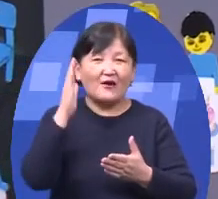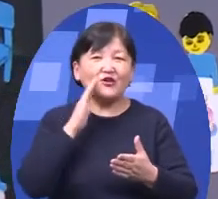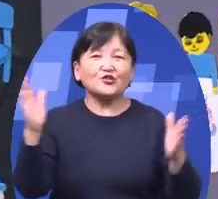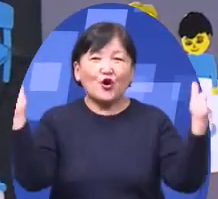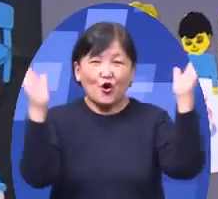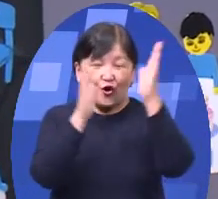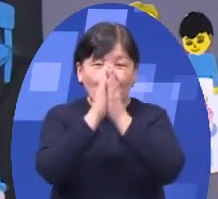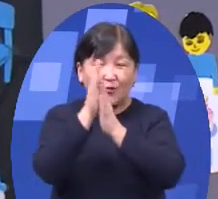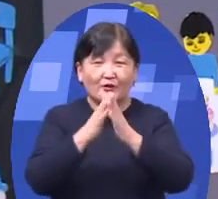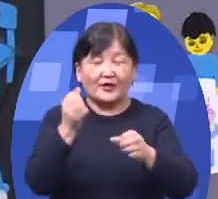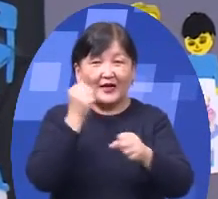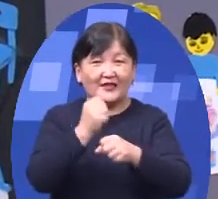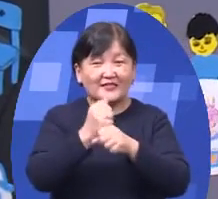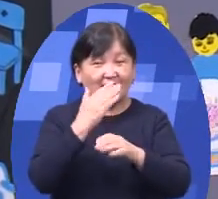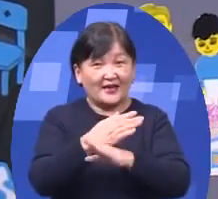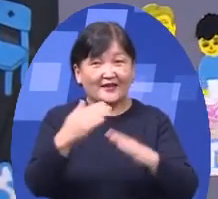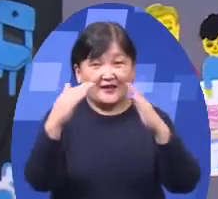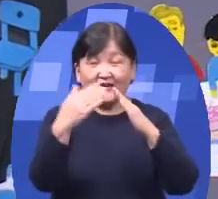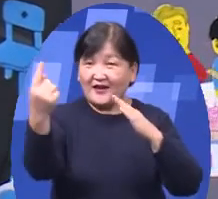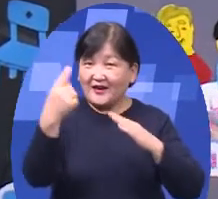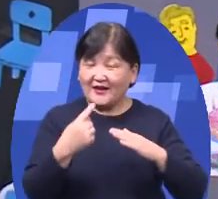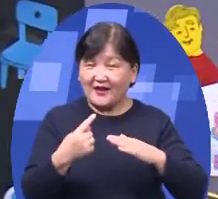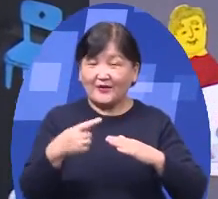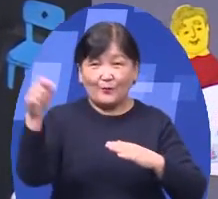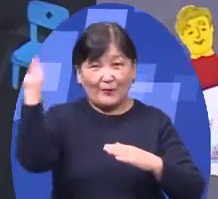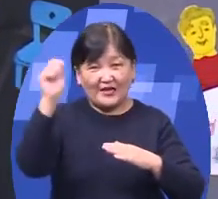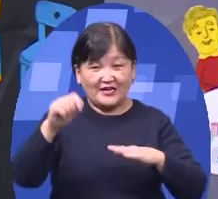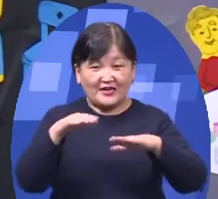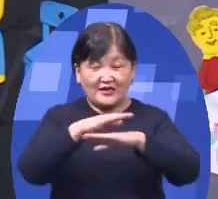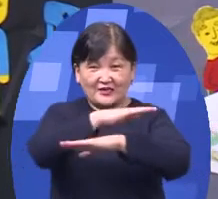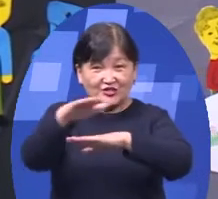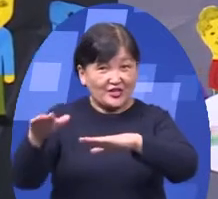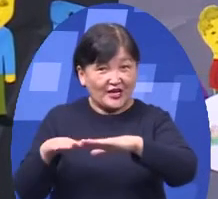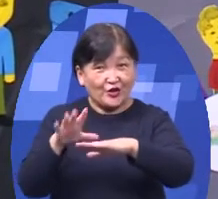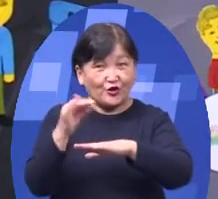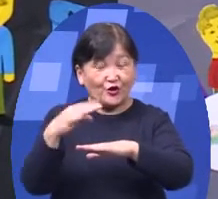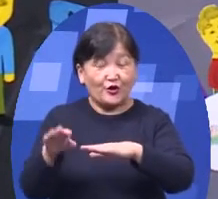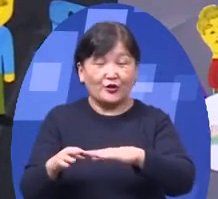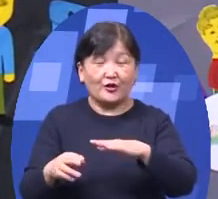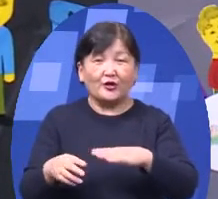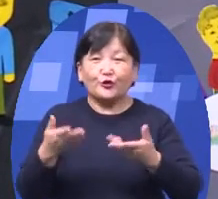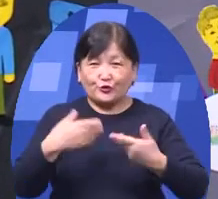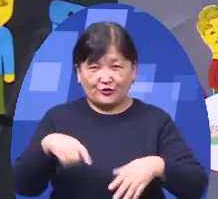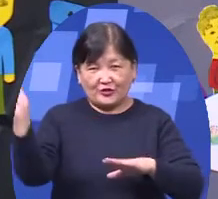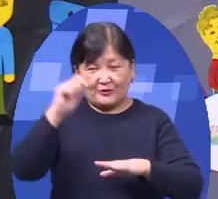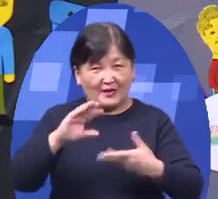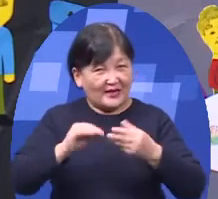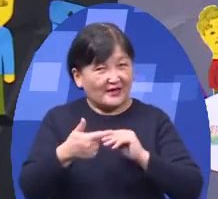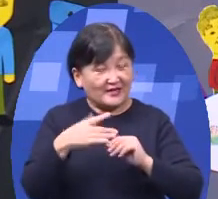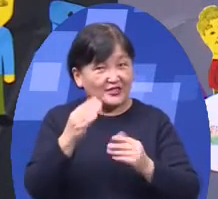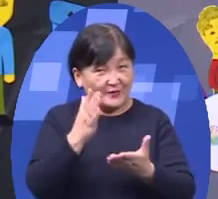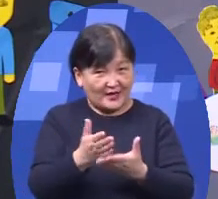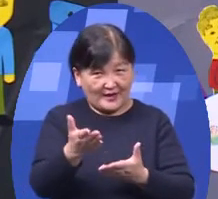болоод ажлаасаа тараад гэртээ ирээд баярын ширээгээ тойрон болдоогийн баяр эхлэх гэж байна.